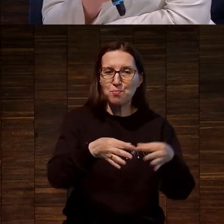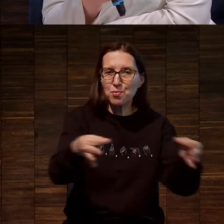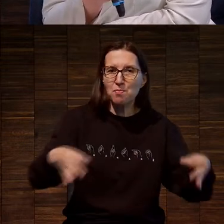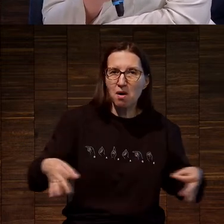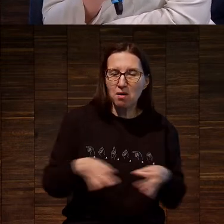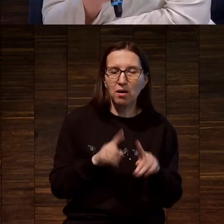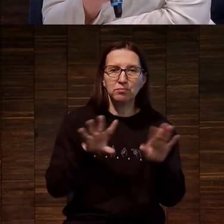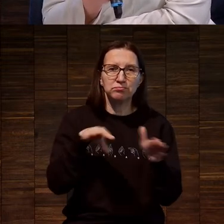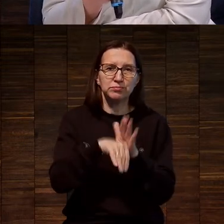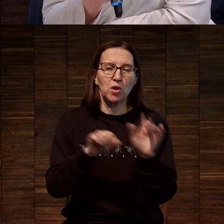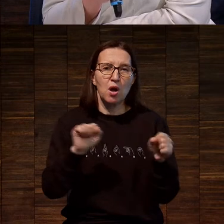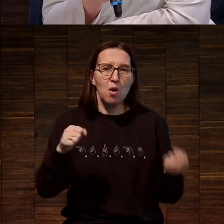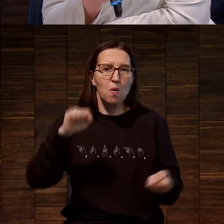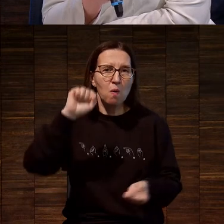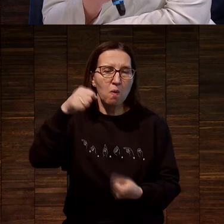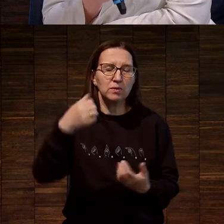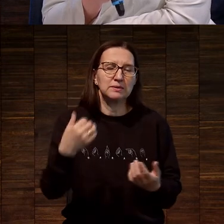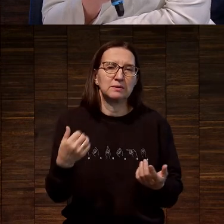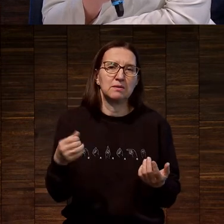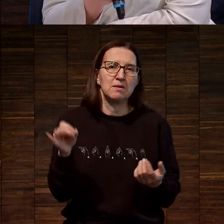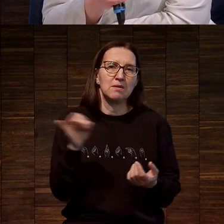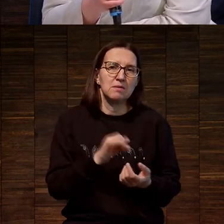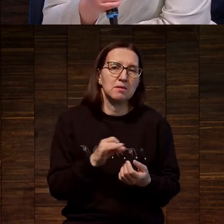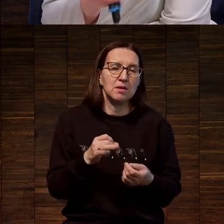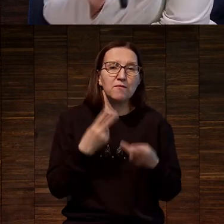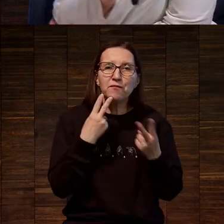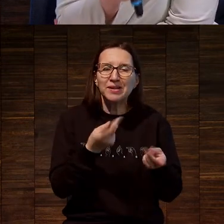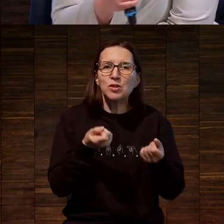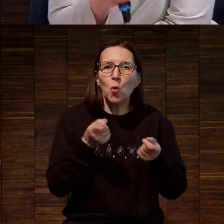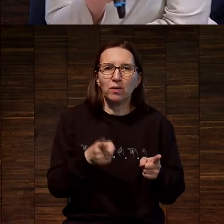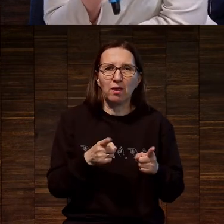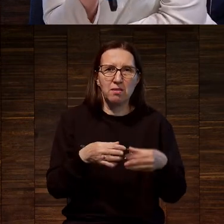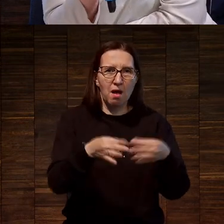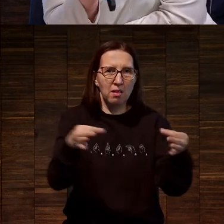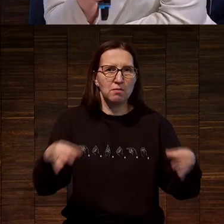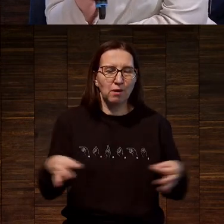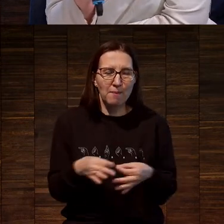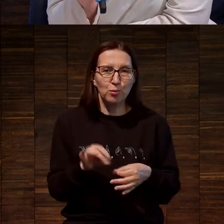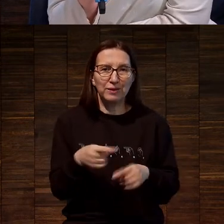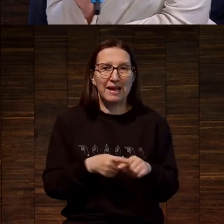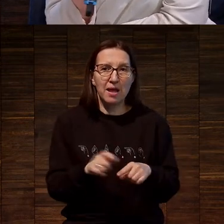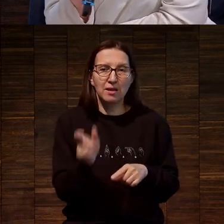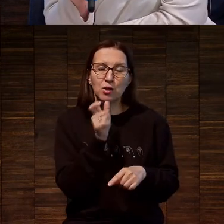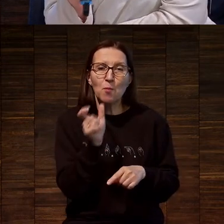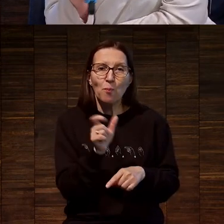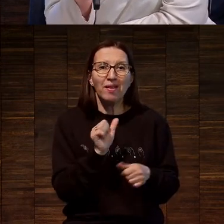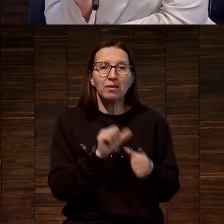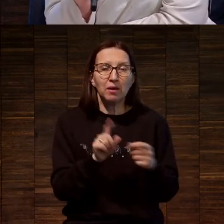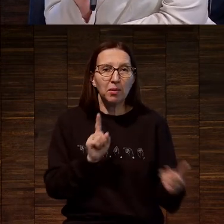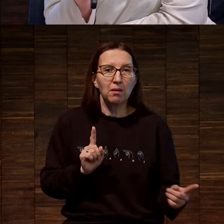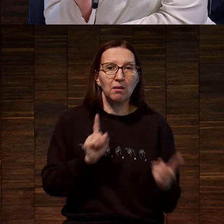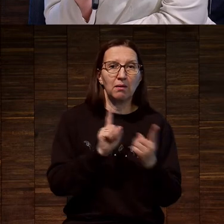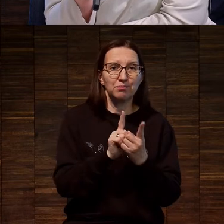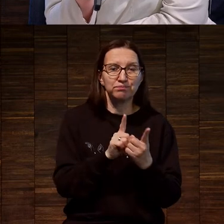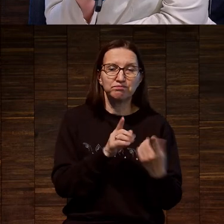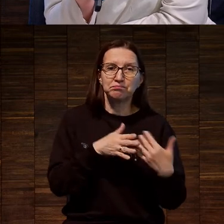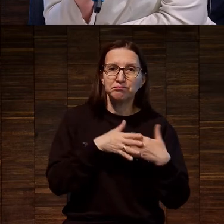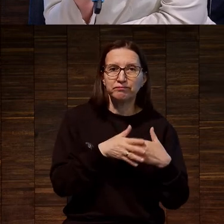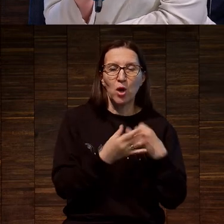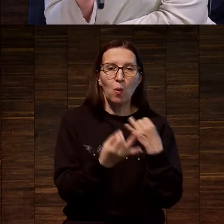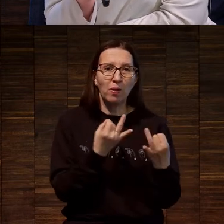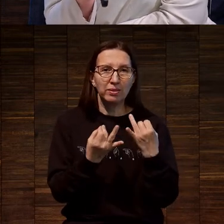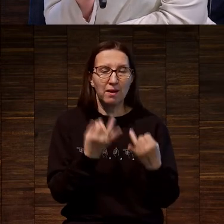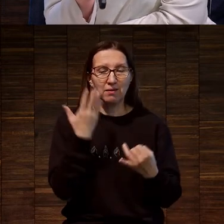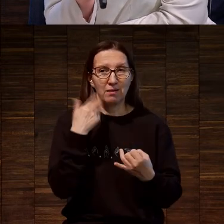и так далее. Оригиналы. И, да, оригиналы работ. И этот момент контакта, когда зрители